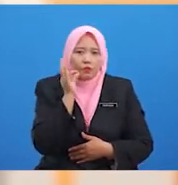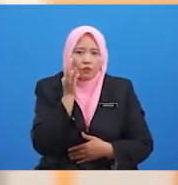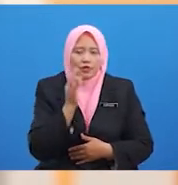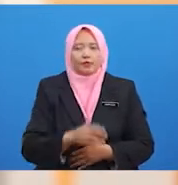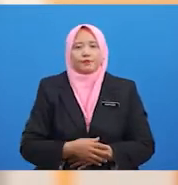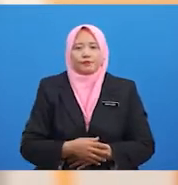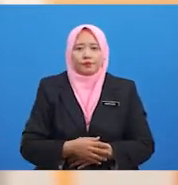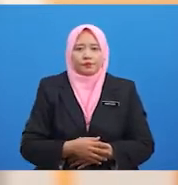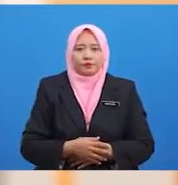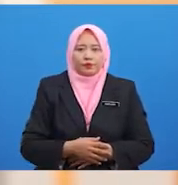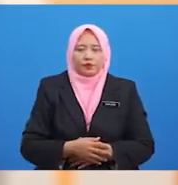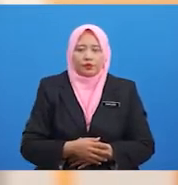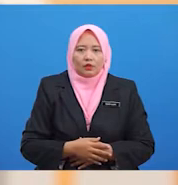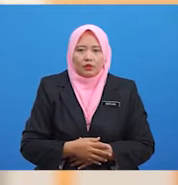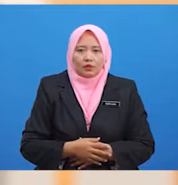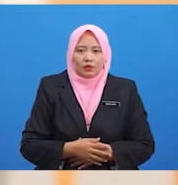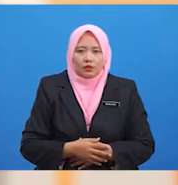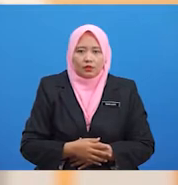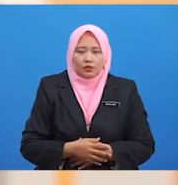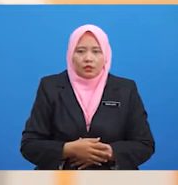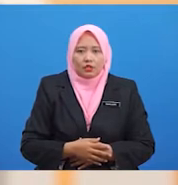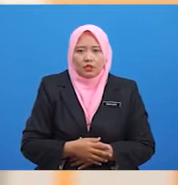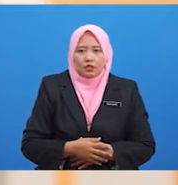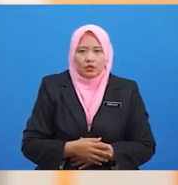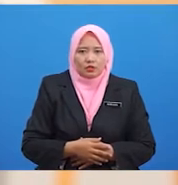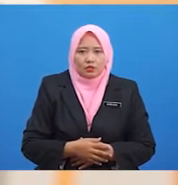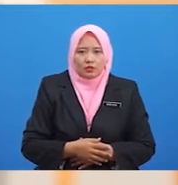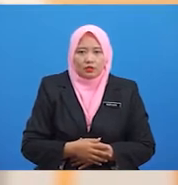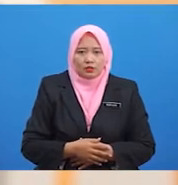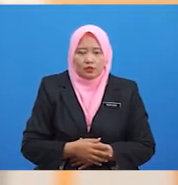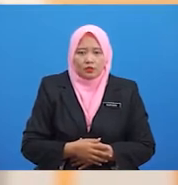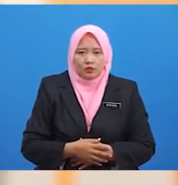murid, menurut Jabatan Penerangan Malaysia,